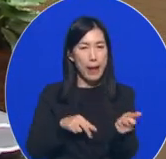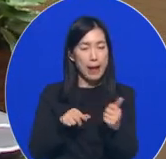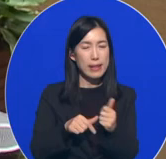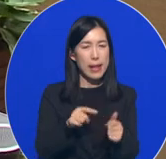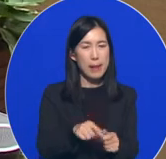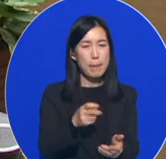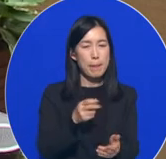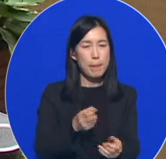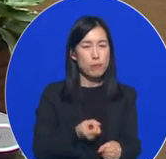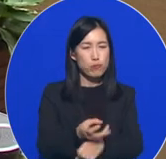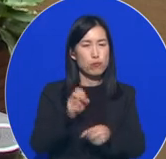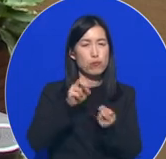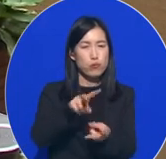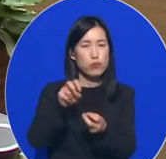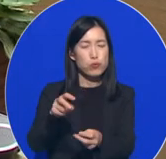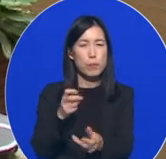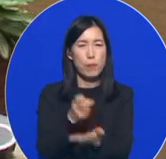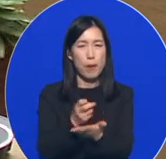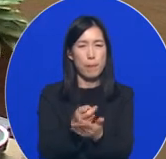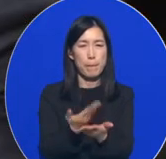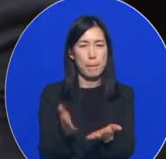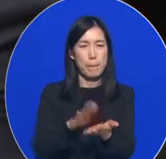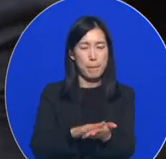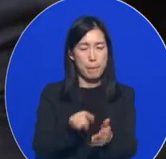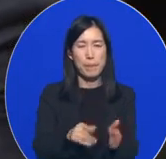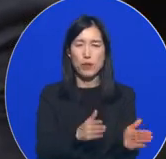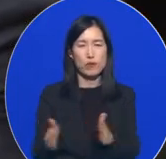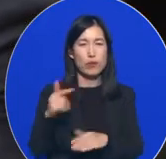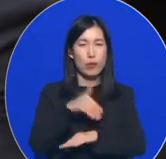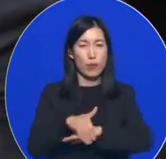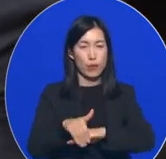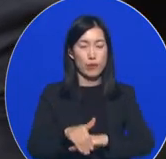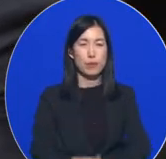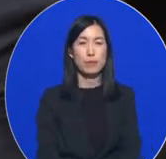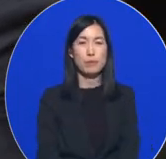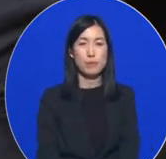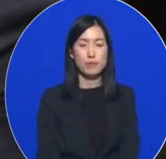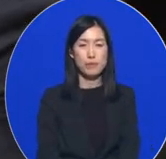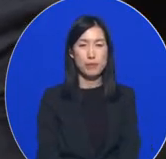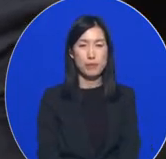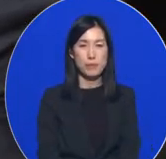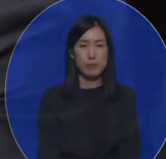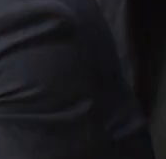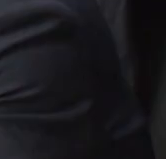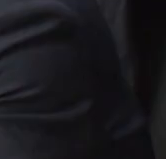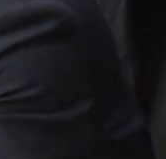제도 개선 방안을 올해 안에 마련할 방침입니다 TT 김용민입니다